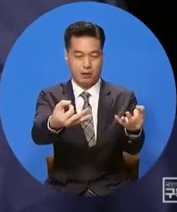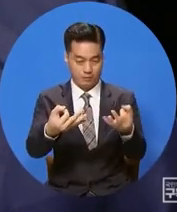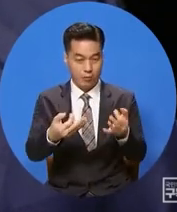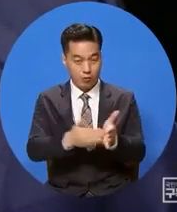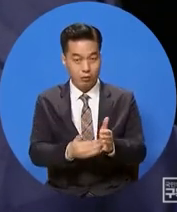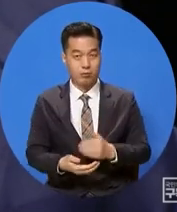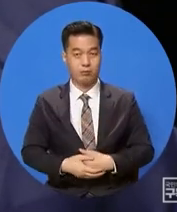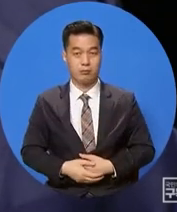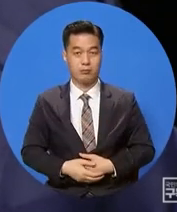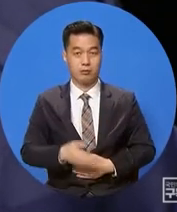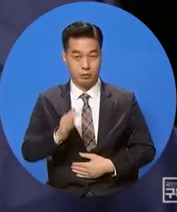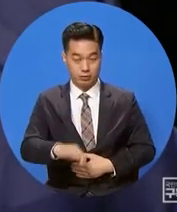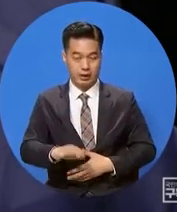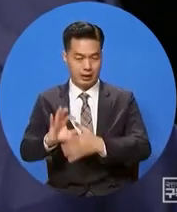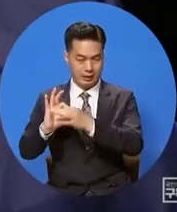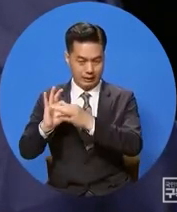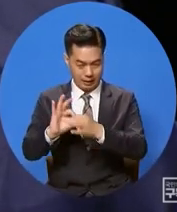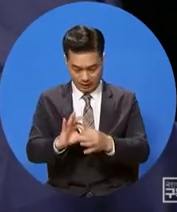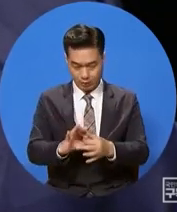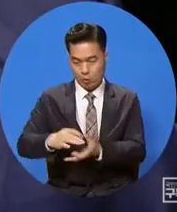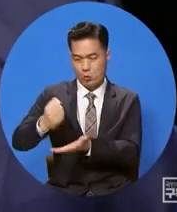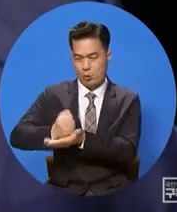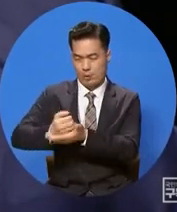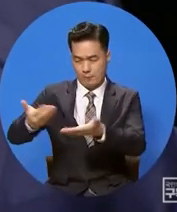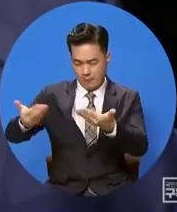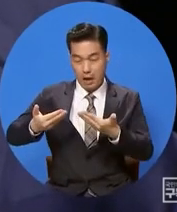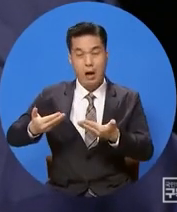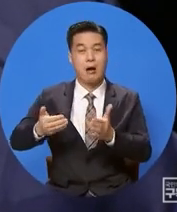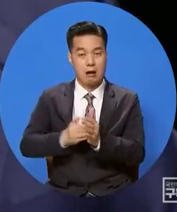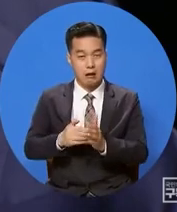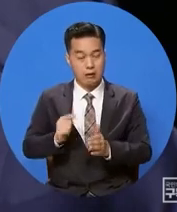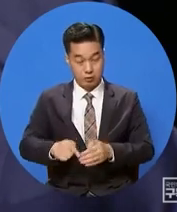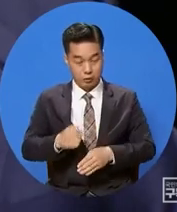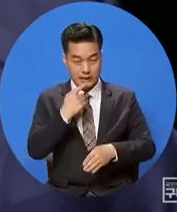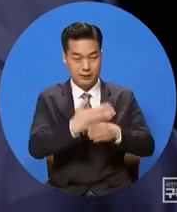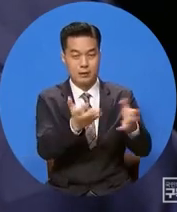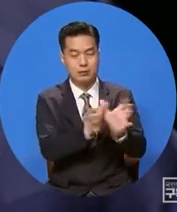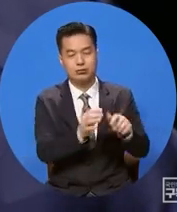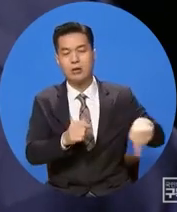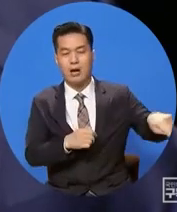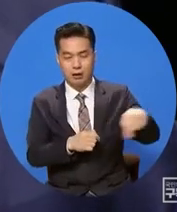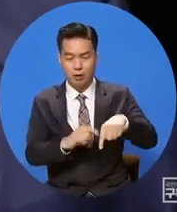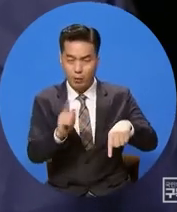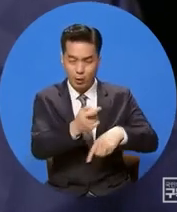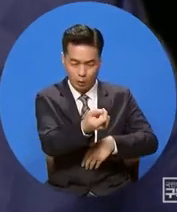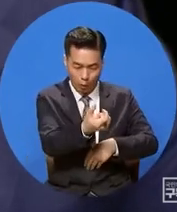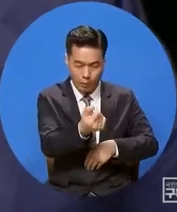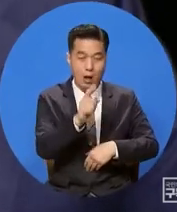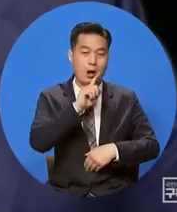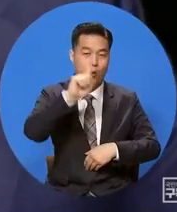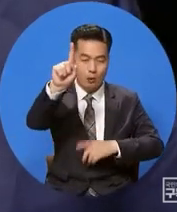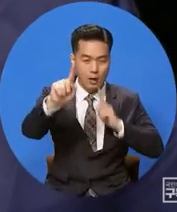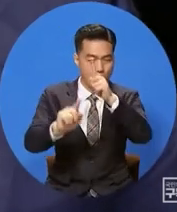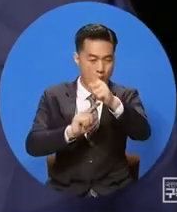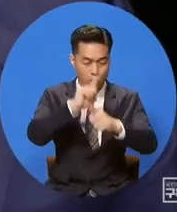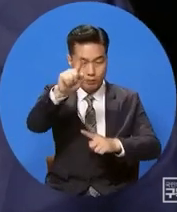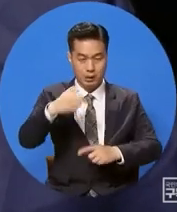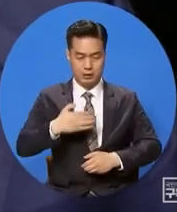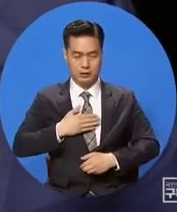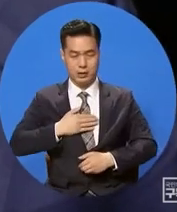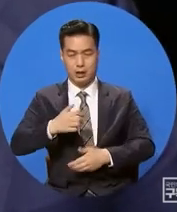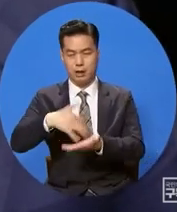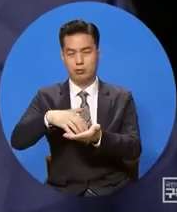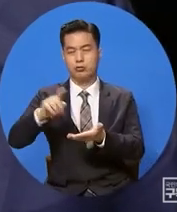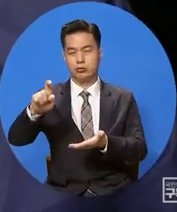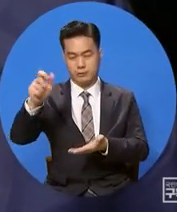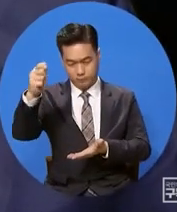않습니까? 그러니까 이게 계속 공격을 당한 거예요. 그리고 저쪽 진영에서 계속 뭐만 있으면 고발을 하고 제가 고발을 수십